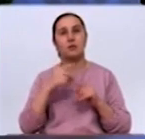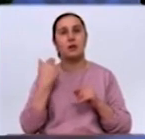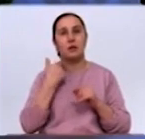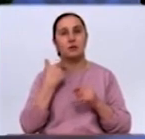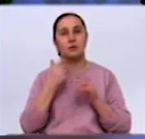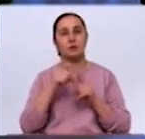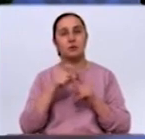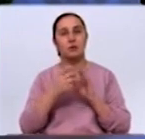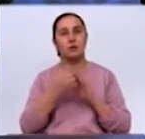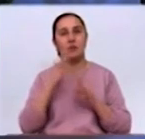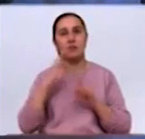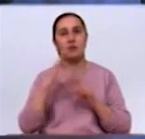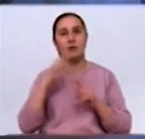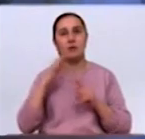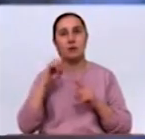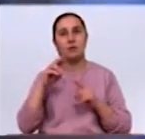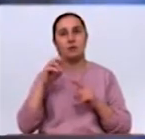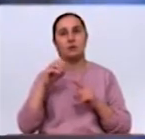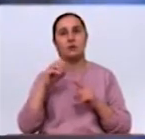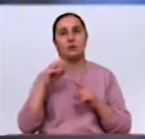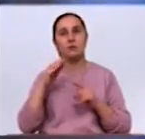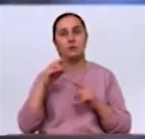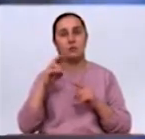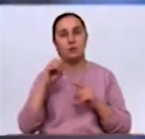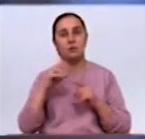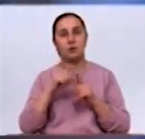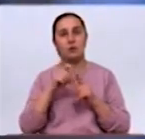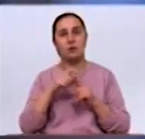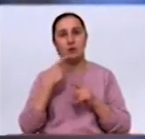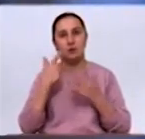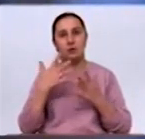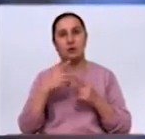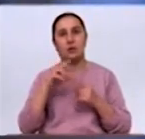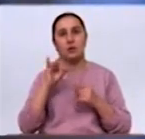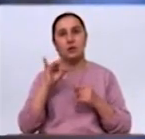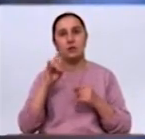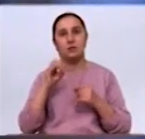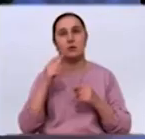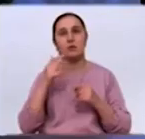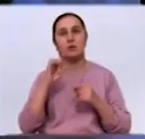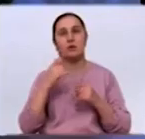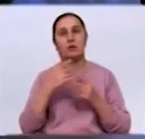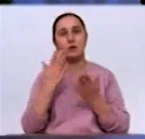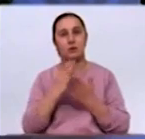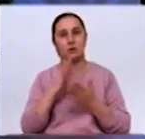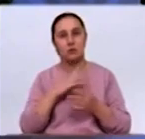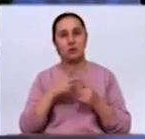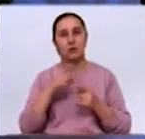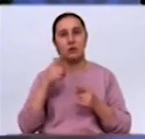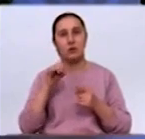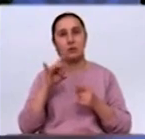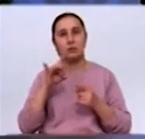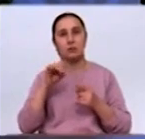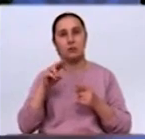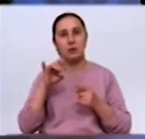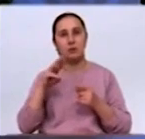so'zdan olingan bo'lib, web page degan ma'noni anglatadi. Bu HTML fayl kengaytmasiga ega bo'lgan